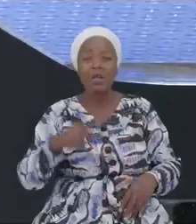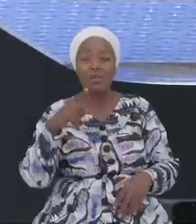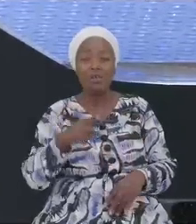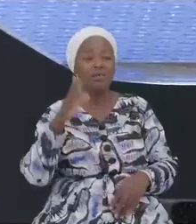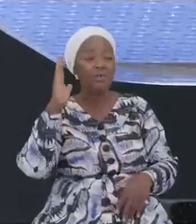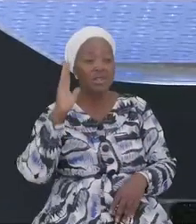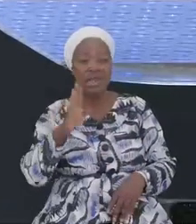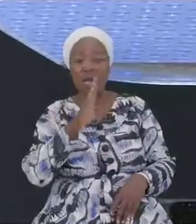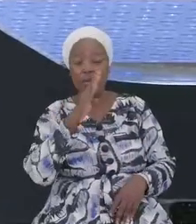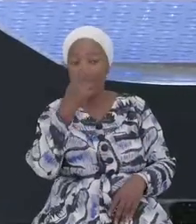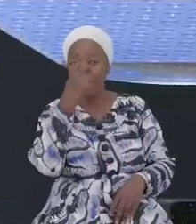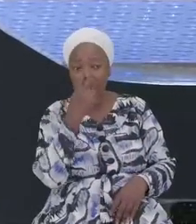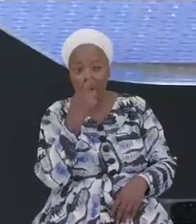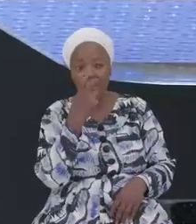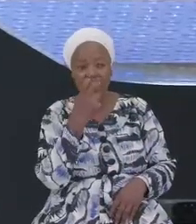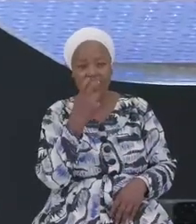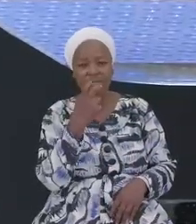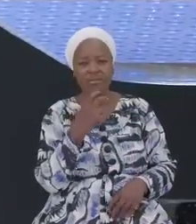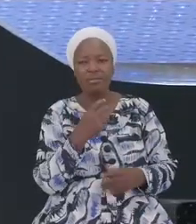aveugle. Paul,